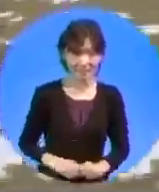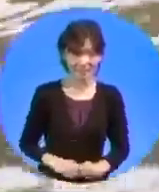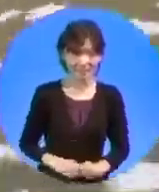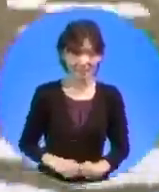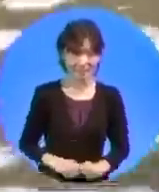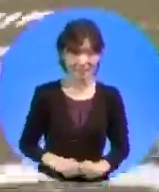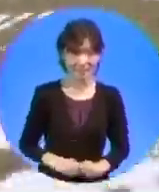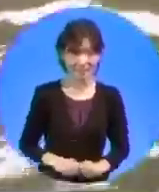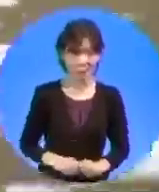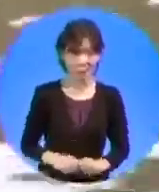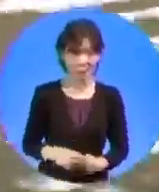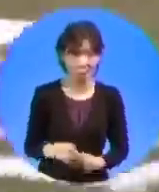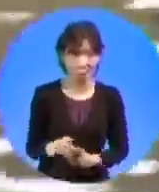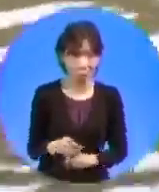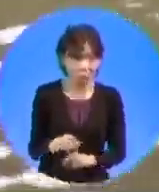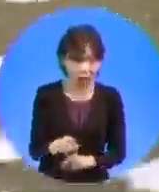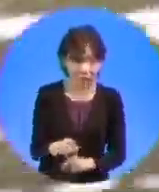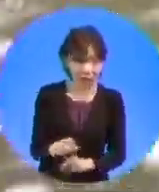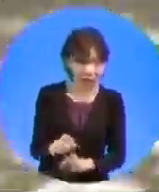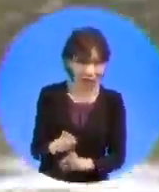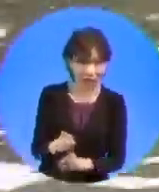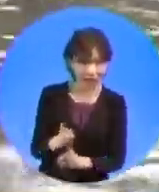お、 よっしゃ、かかった。